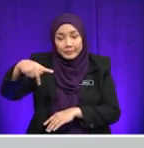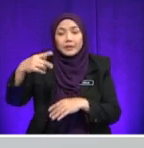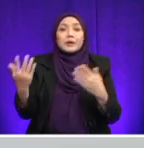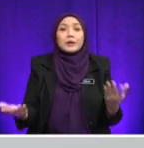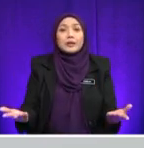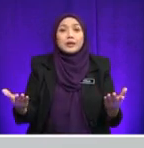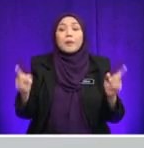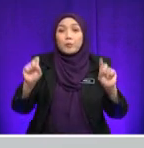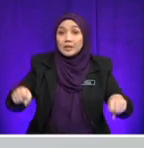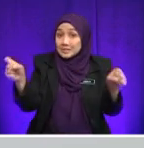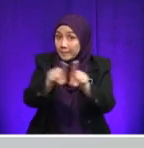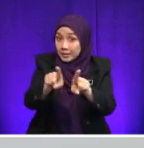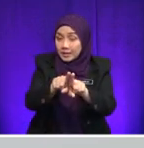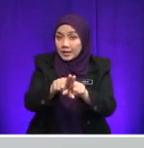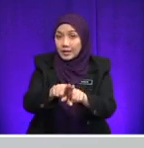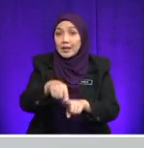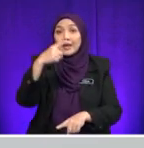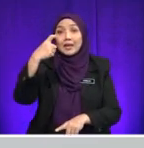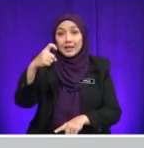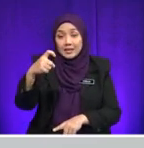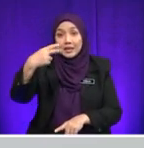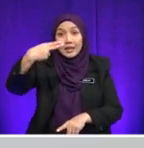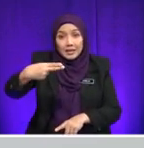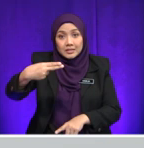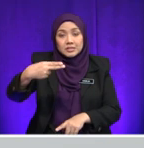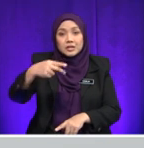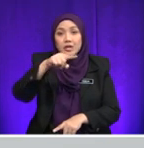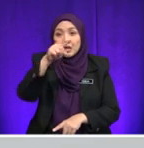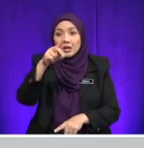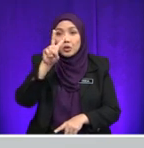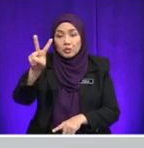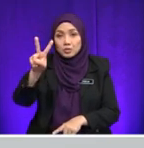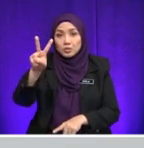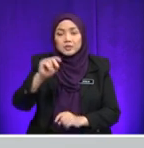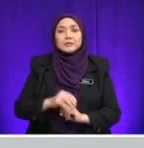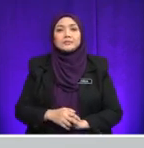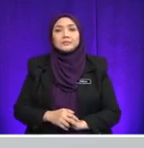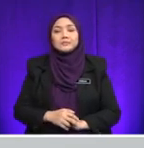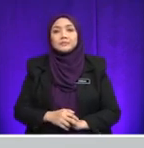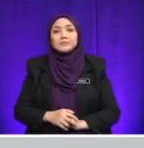sama dengan btolak x